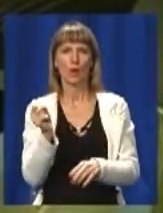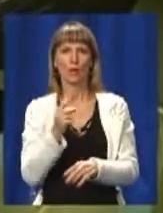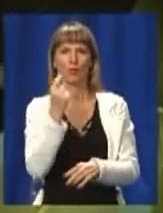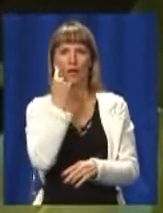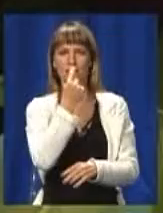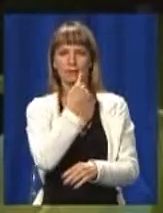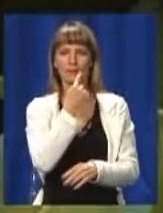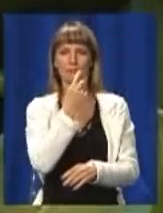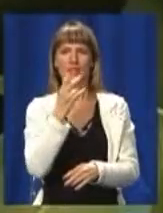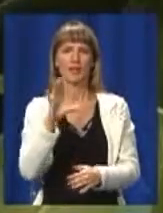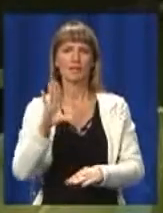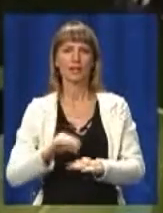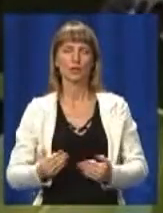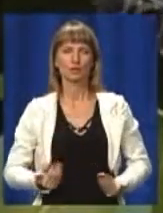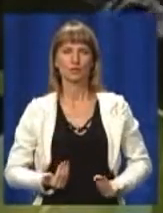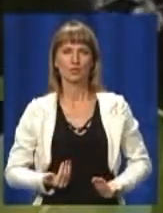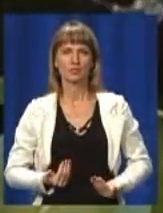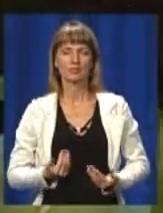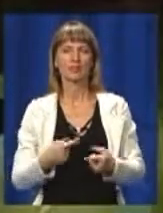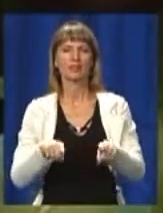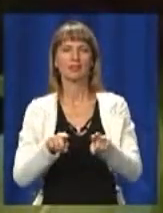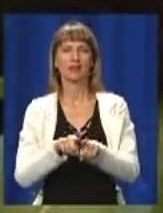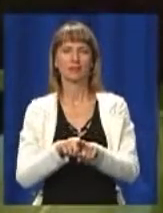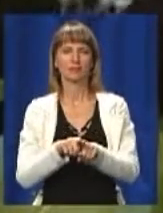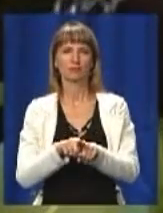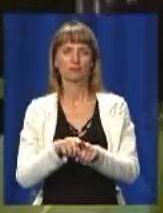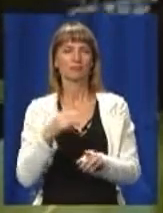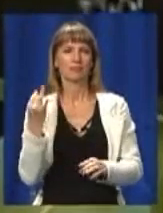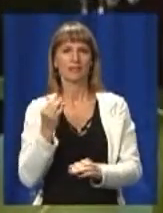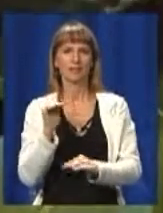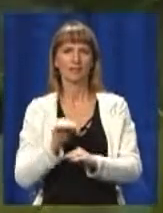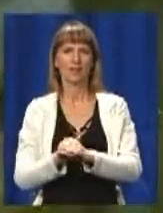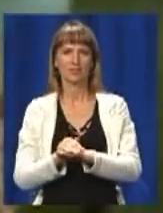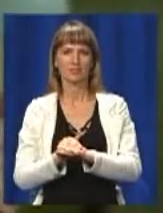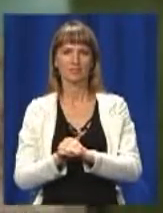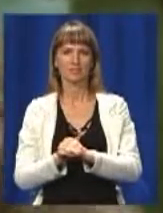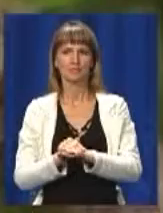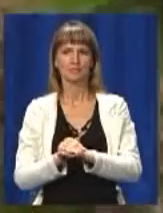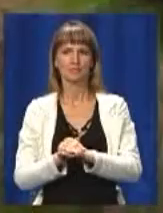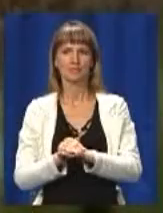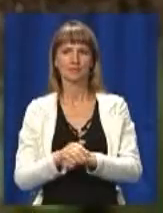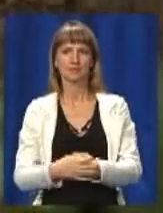блакитними очима на все життя. Ось такий цікавий факт.